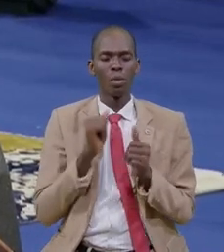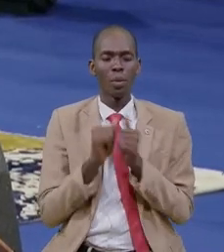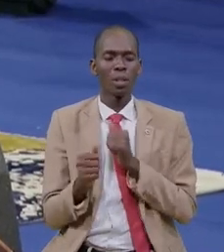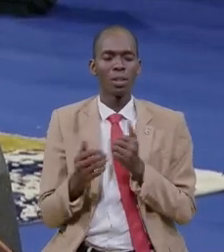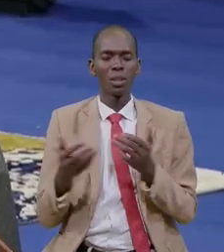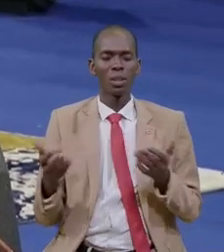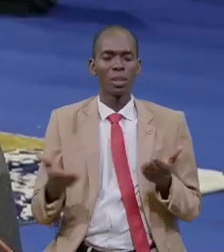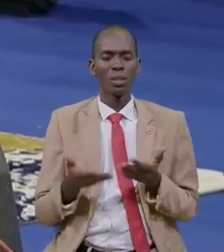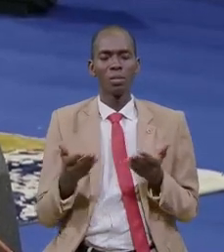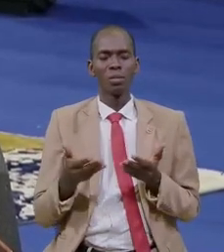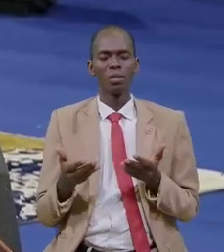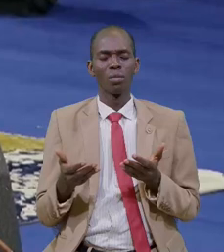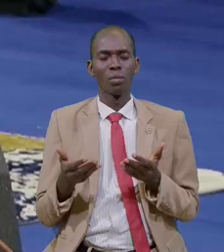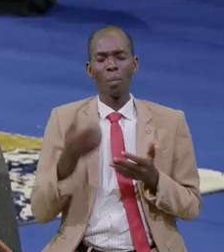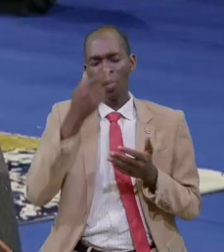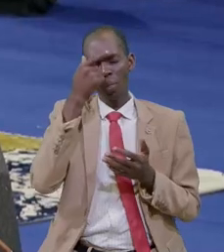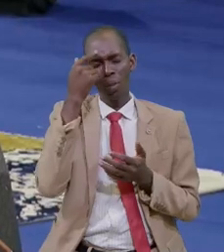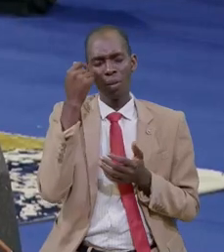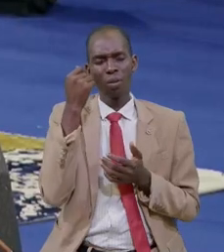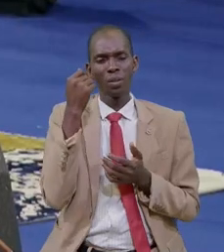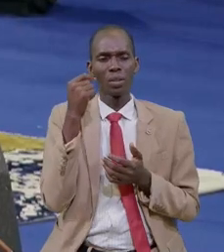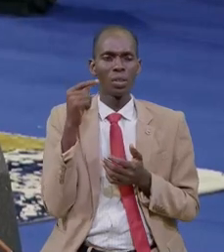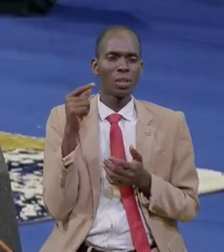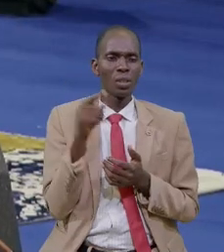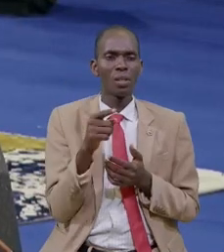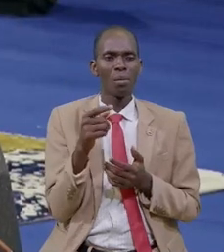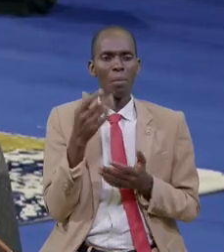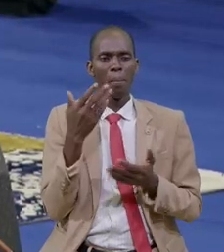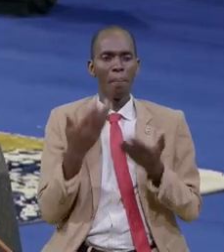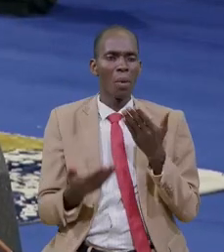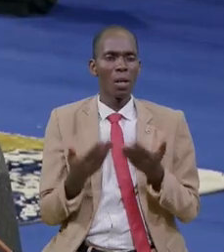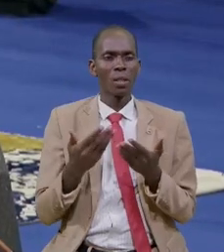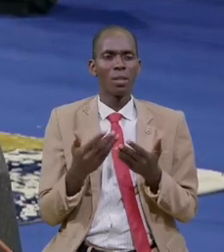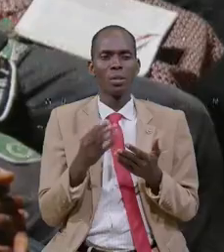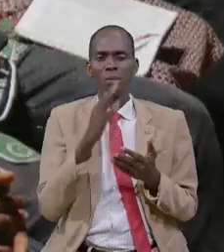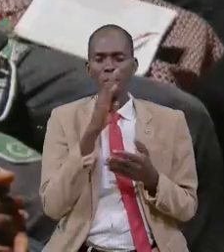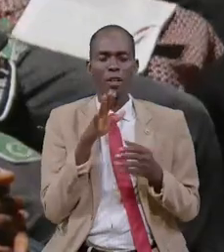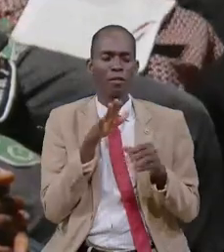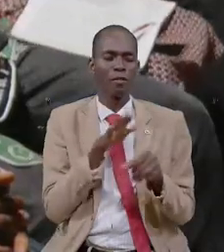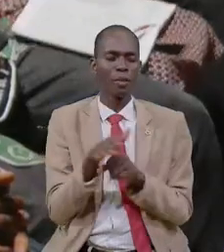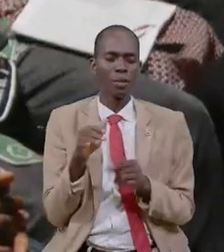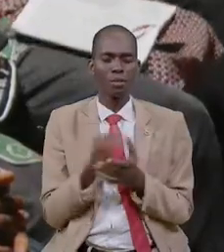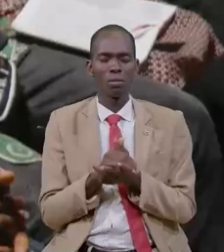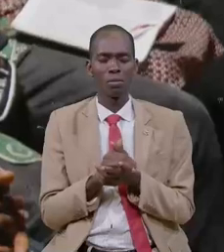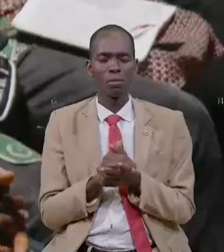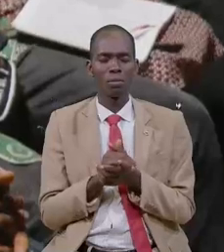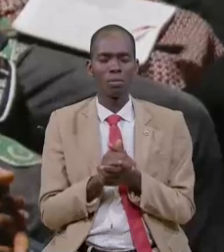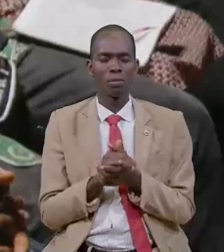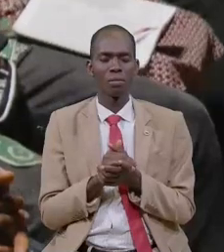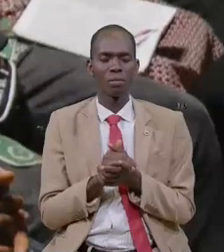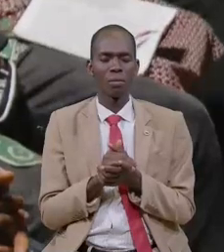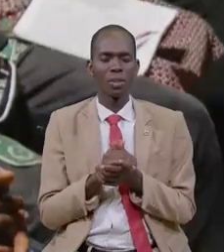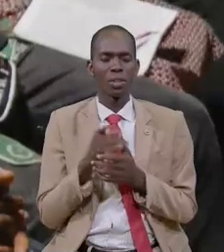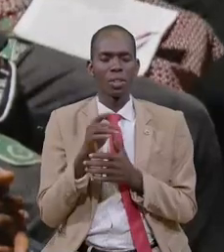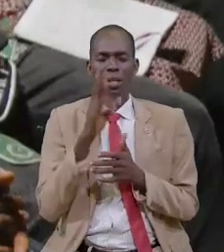toute connaissance, en sorte que vous soyez remplis, dites-moi, remplis.